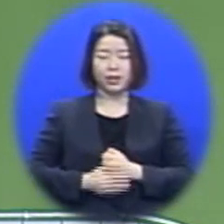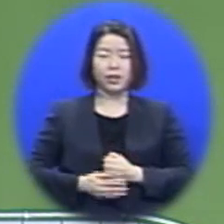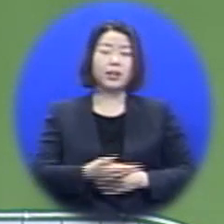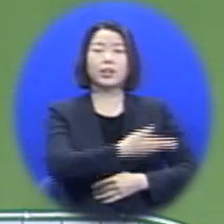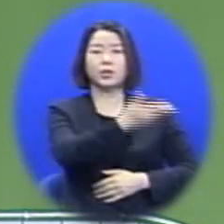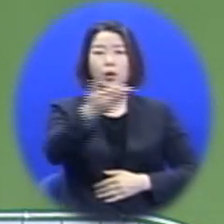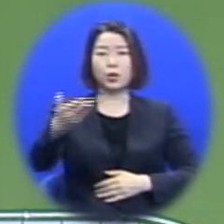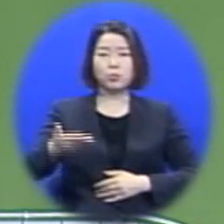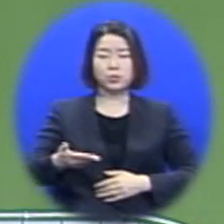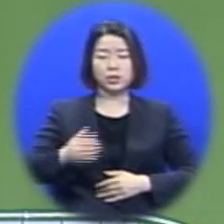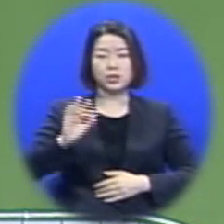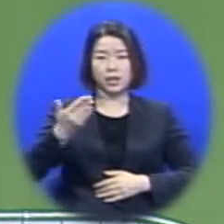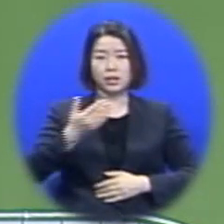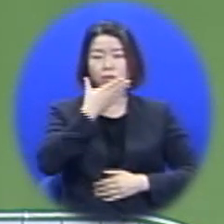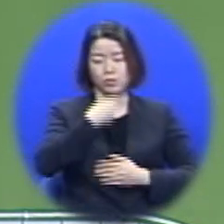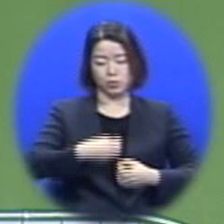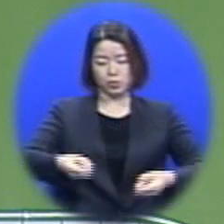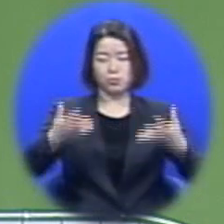여러분이시기를 축복합니다.